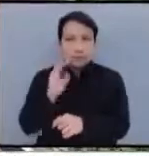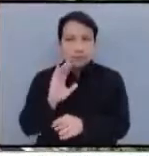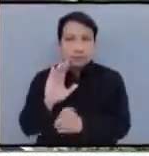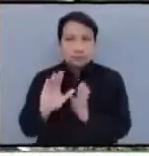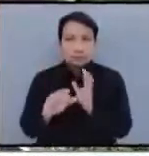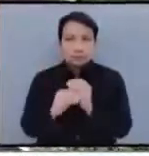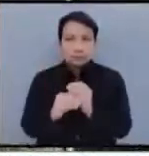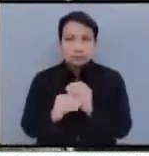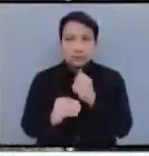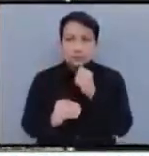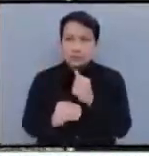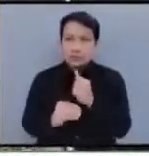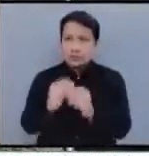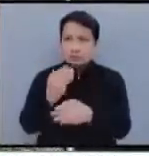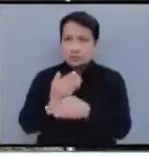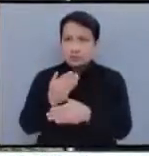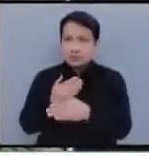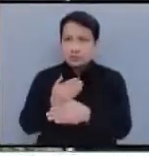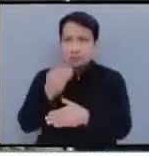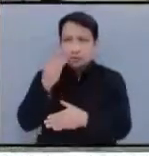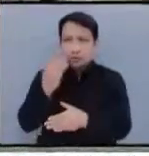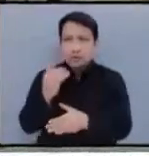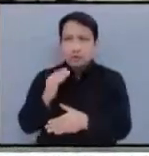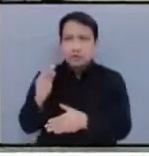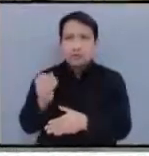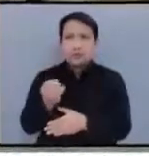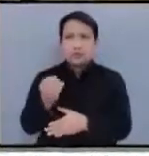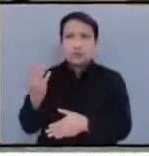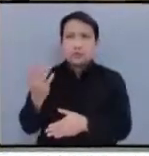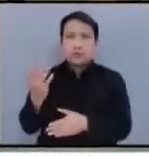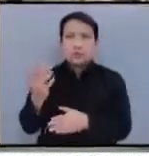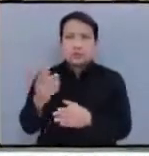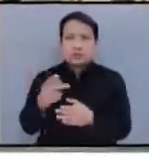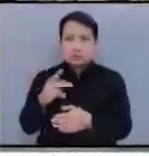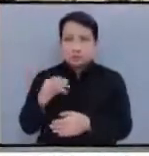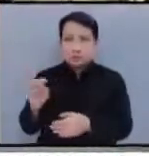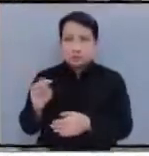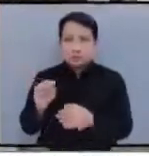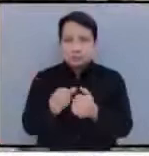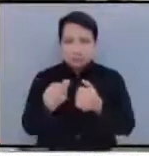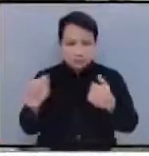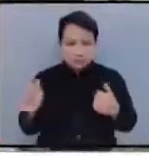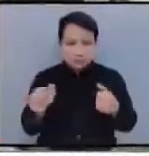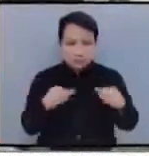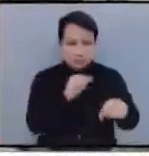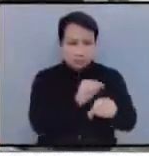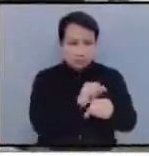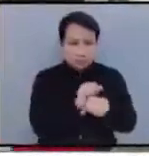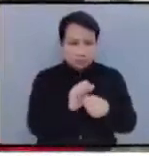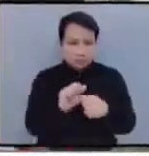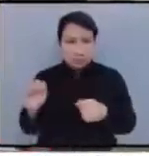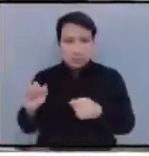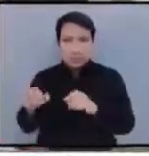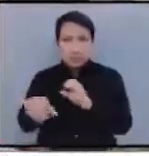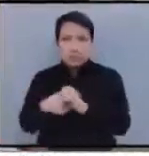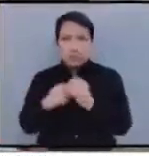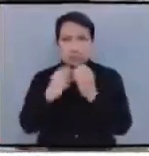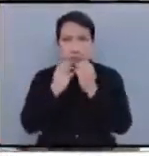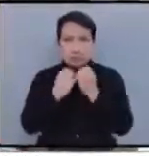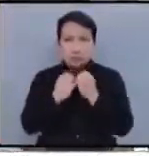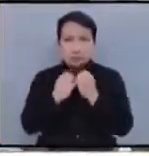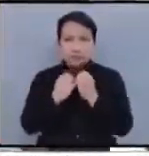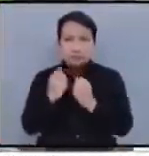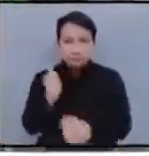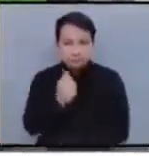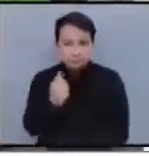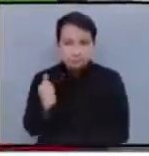naman abala ito sa kanya lalo't ilang kilometro lang ang layo ng kanyang bahay mula sa trabaho. Nakakatipid sa pamasahe,